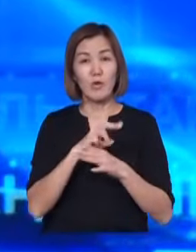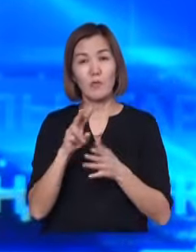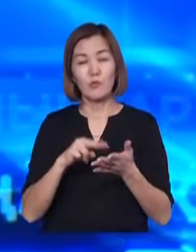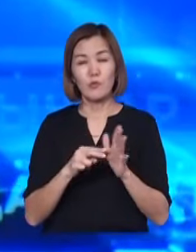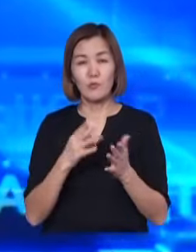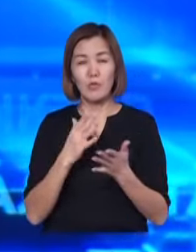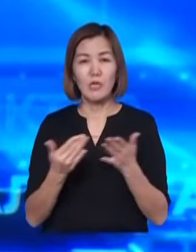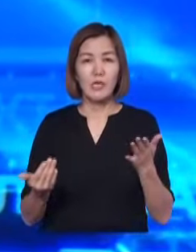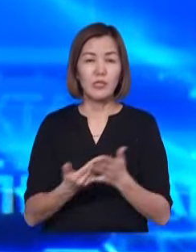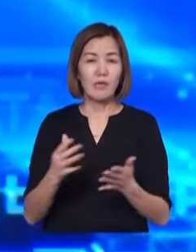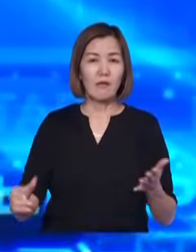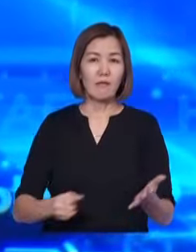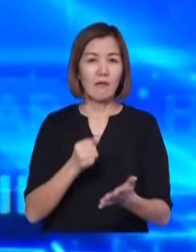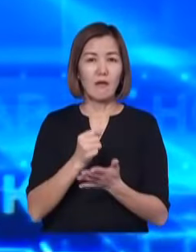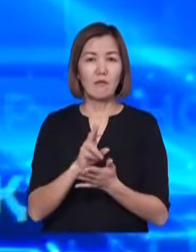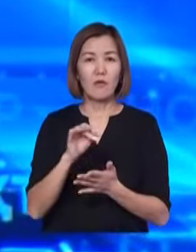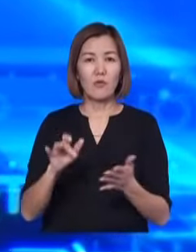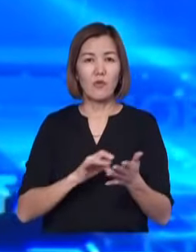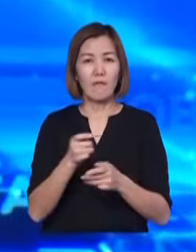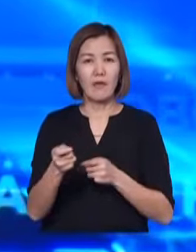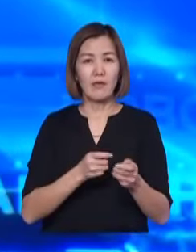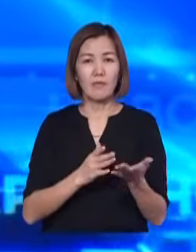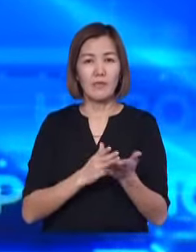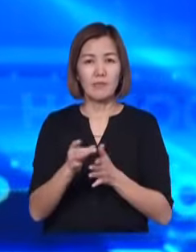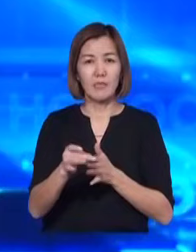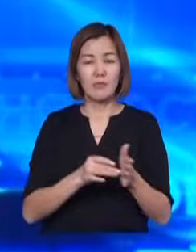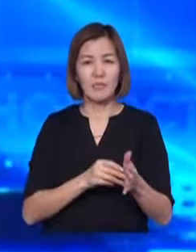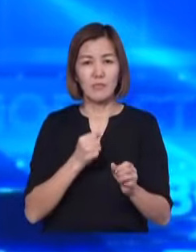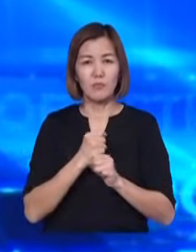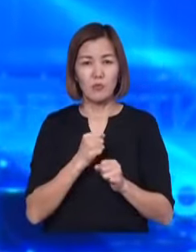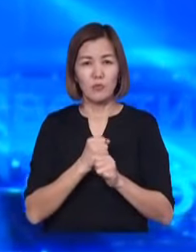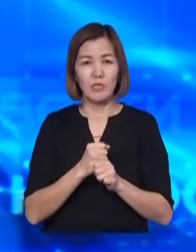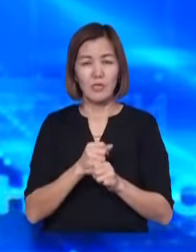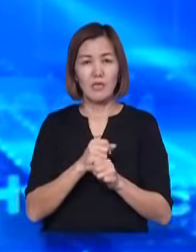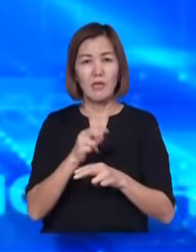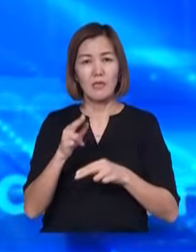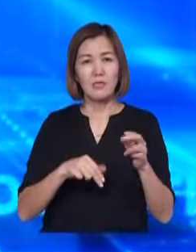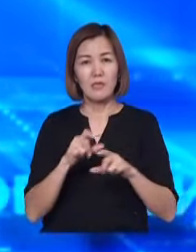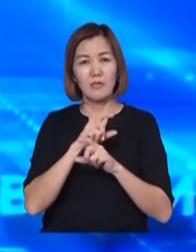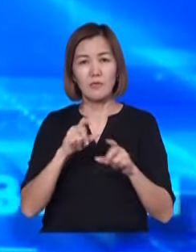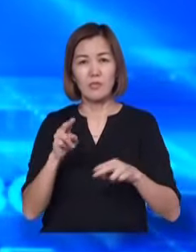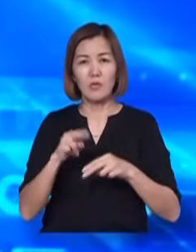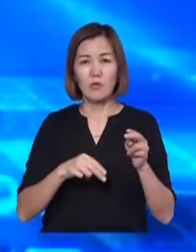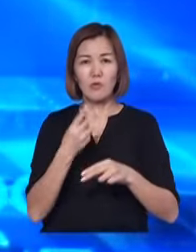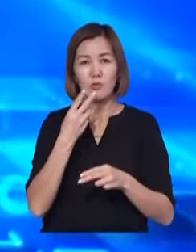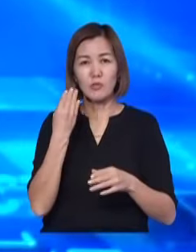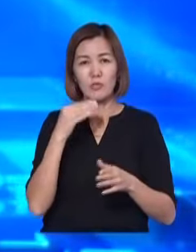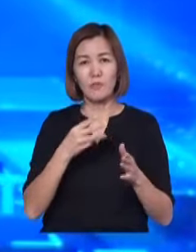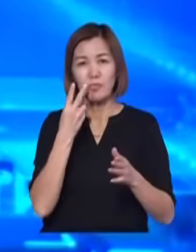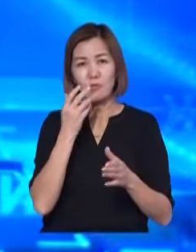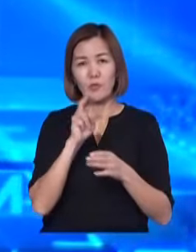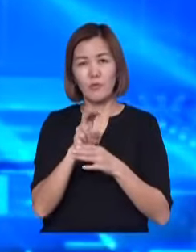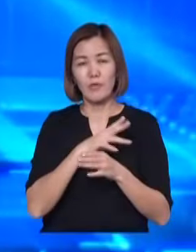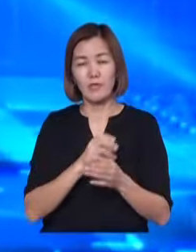отыр. Жаңадан тағайындалған Қонаев қаласының әкімі қызметіне бірден кірісіп, салынып жатқан нысандардың құрылыс қарқыны мен сапасын